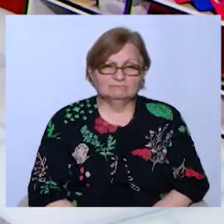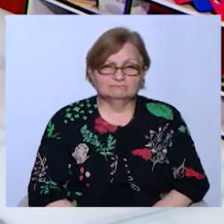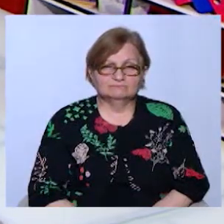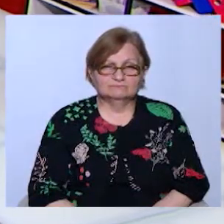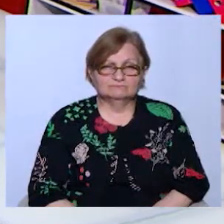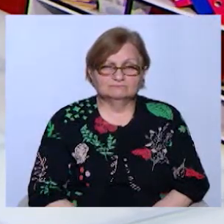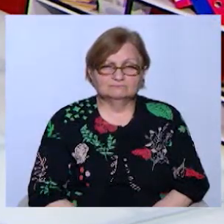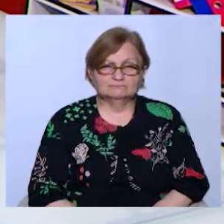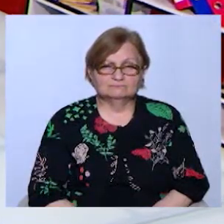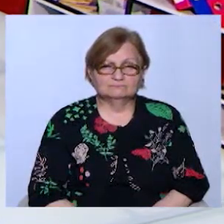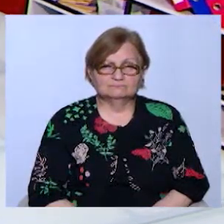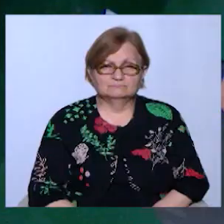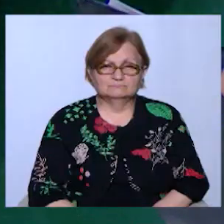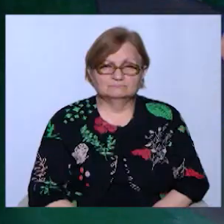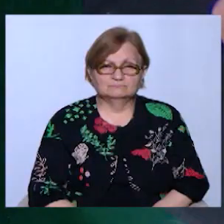3.14 მიასედი.